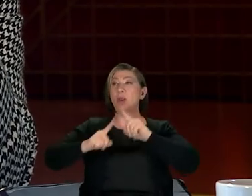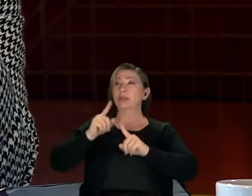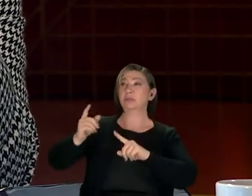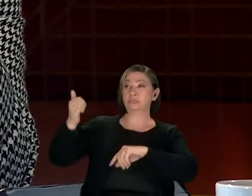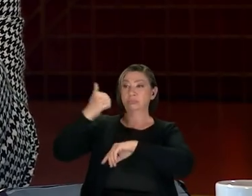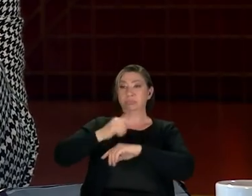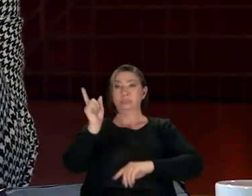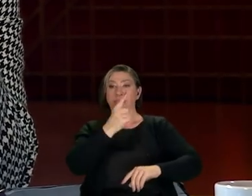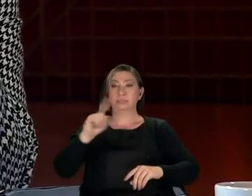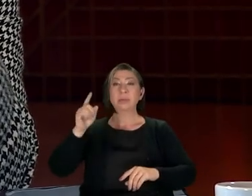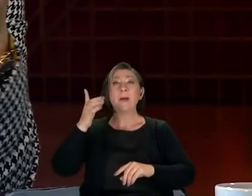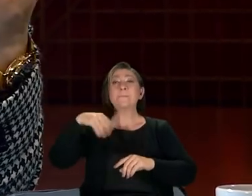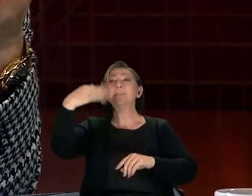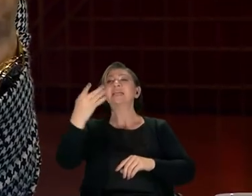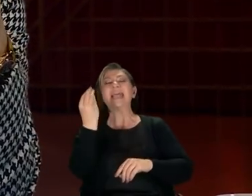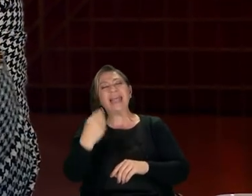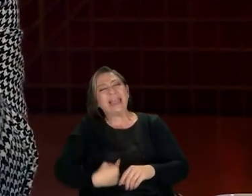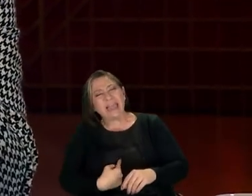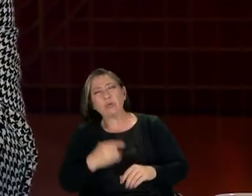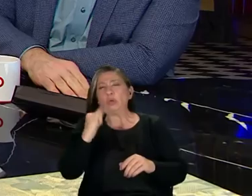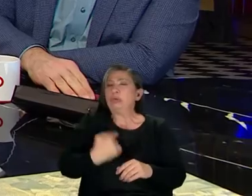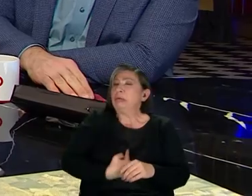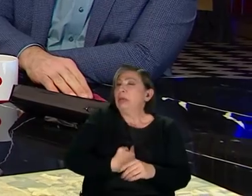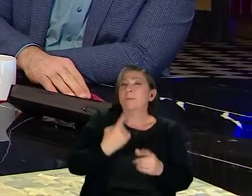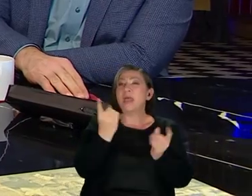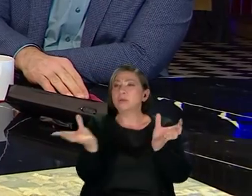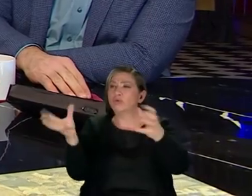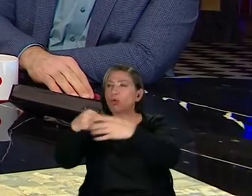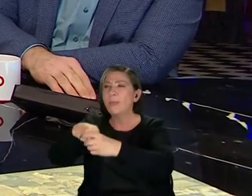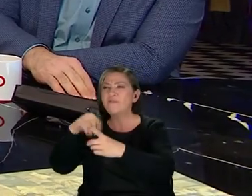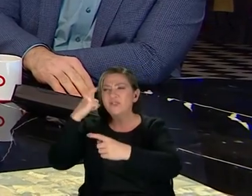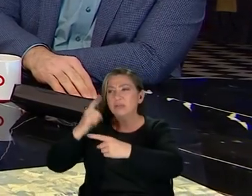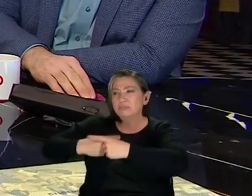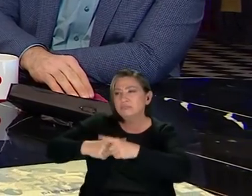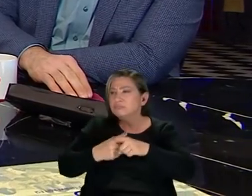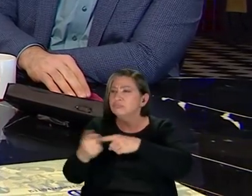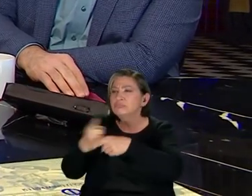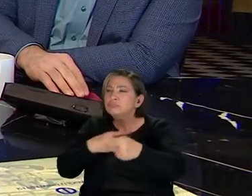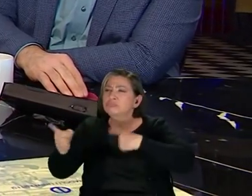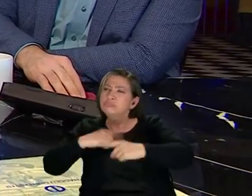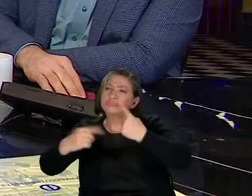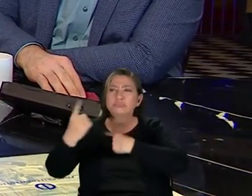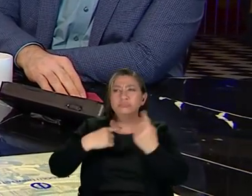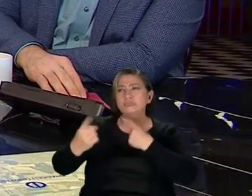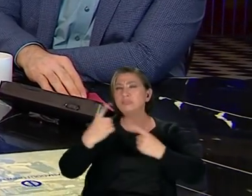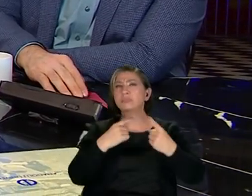bir başkasının iyi niyetle kötü niyetle bir yerde toplanmasına, fikir alışverişi yapmasına,